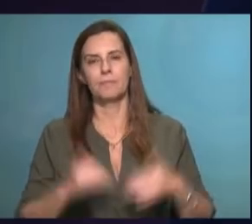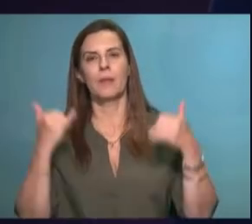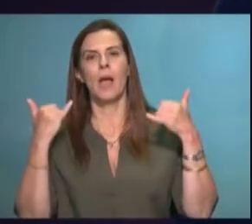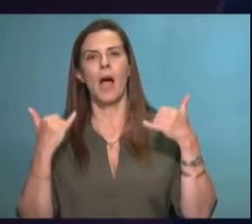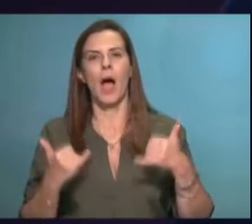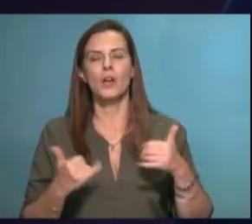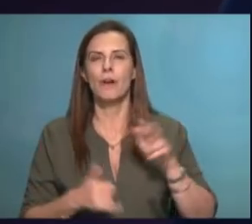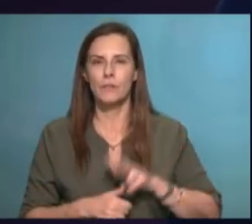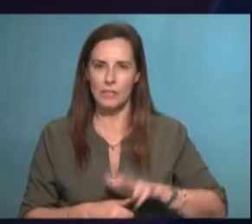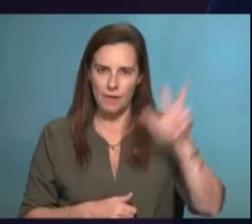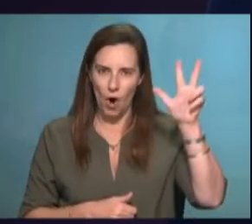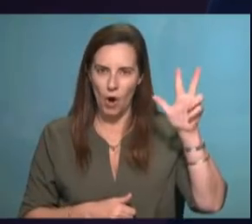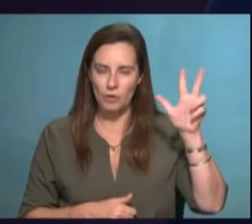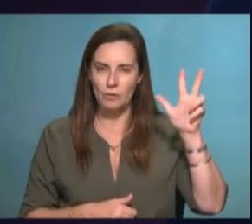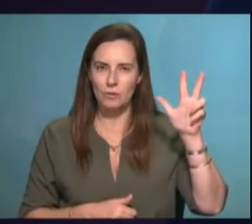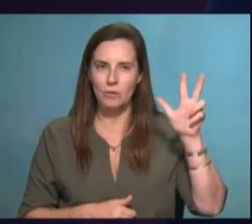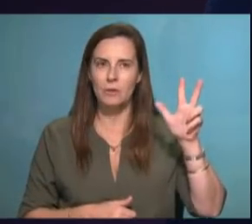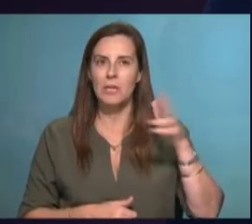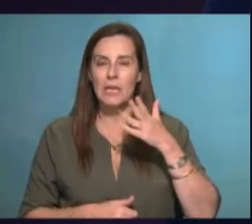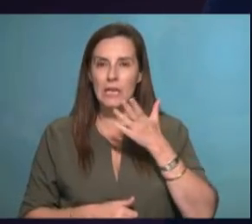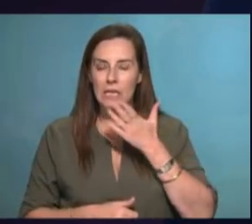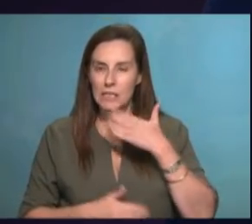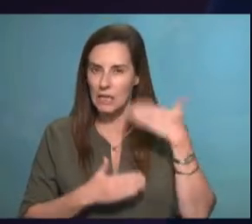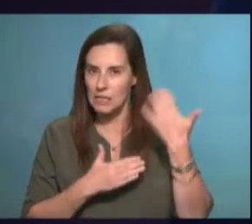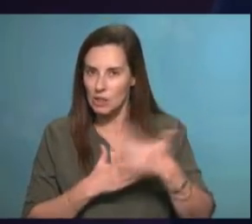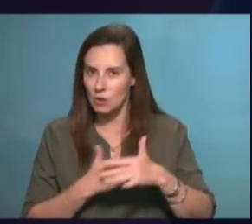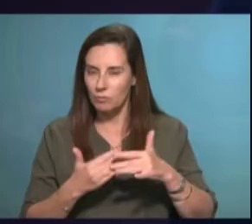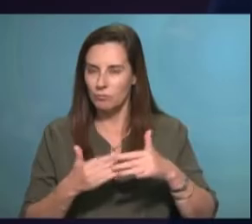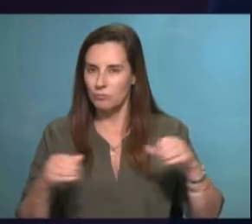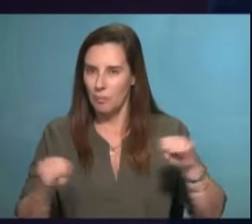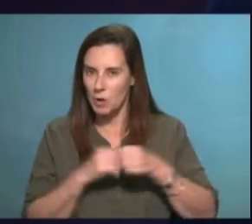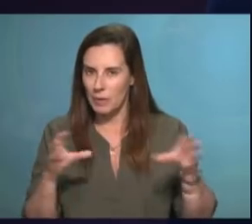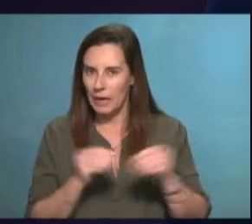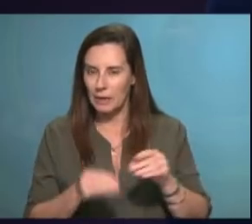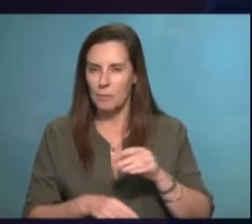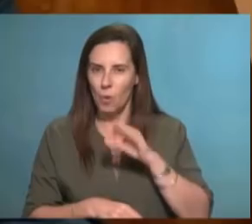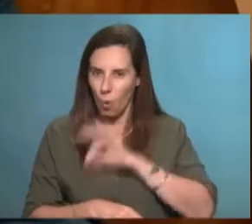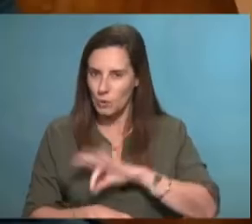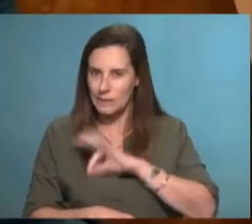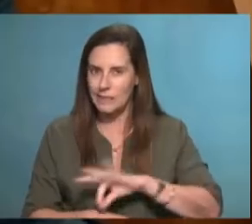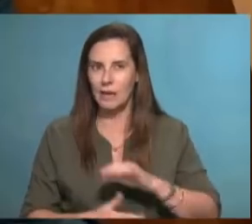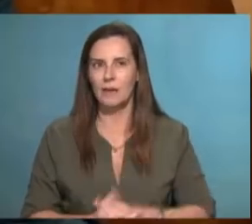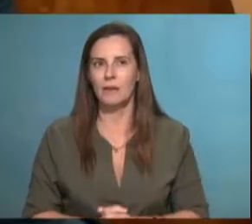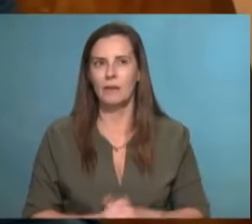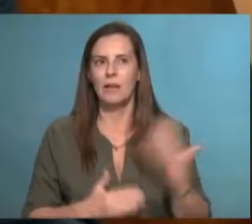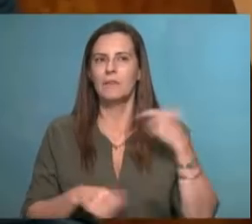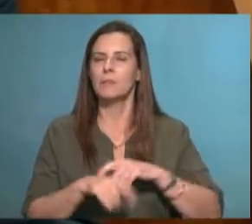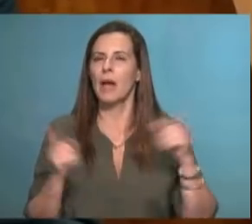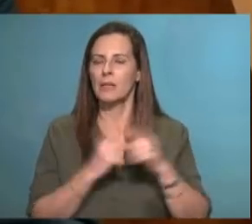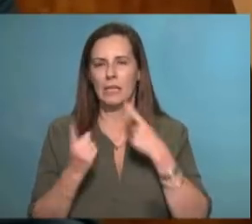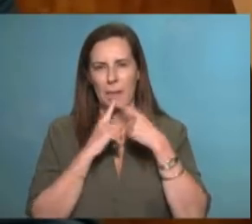צפונה, יותר צפונה. האם ישראל בדרך לסיום המשבר עם רוסיה? לפני זמן קצר שוחחתי